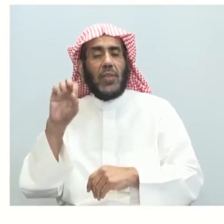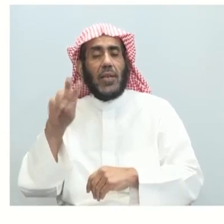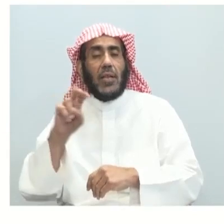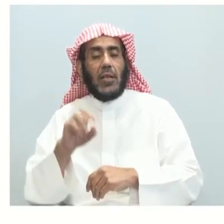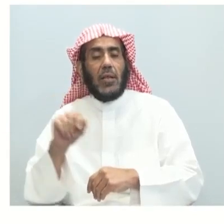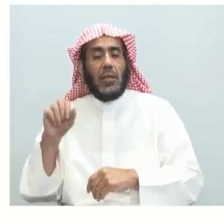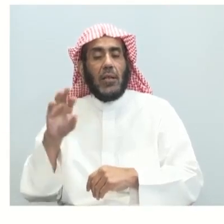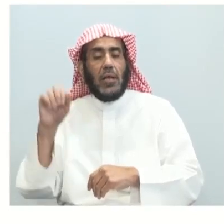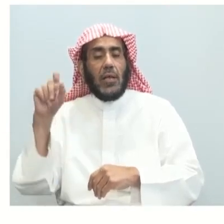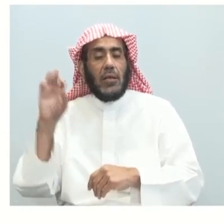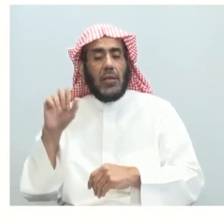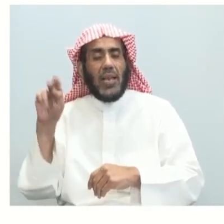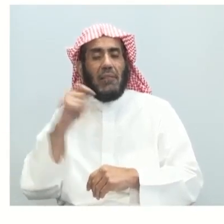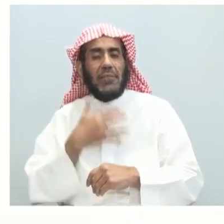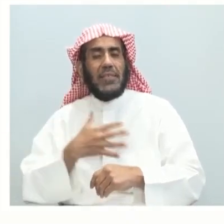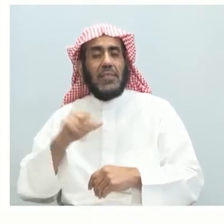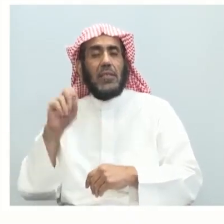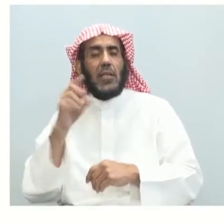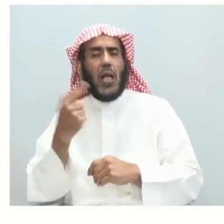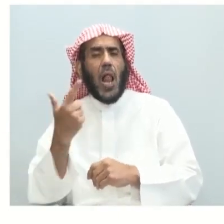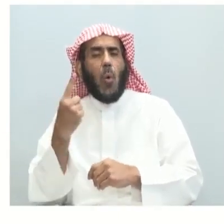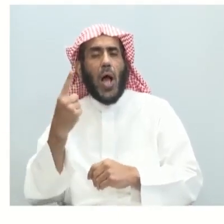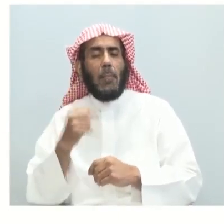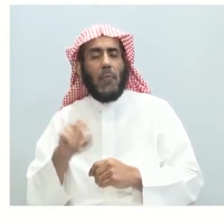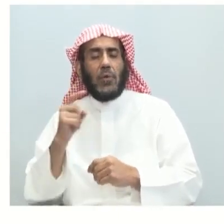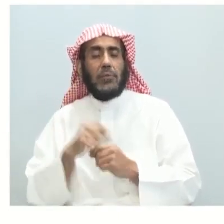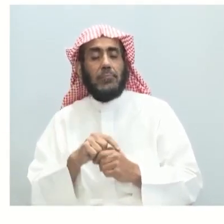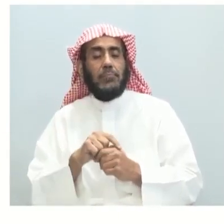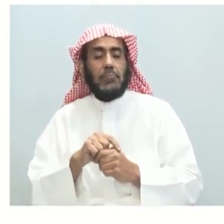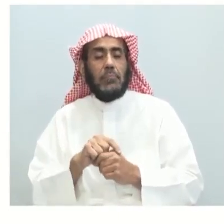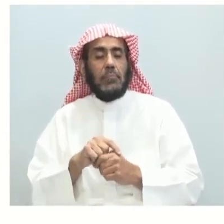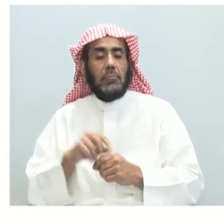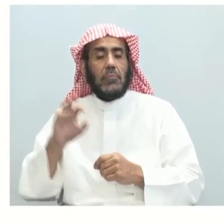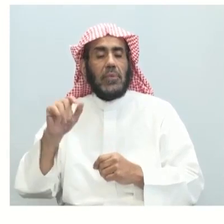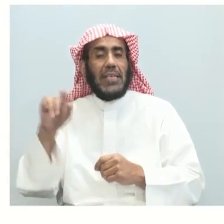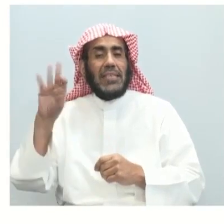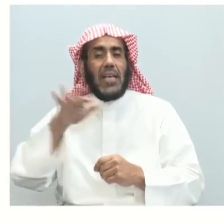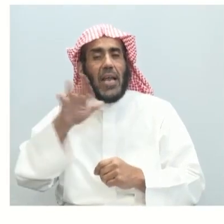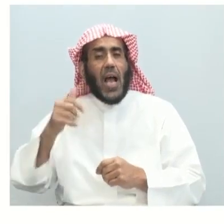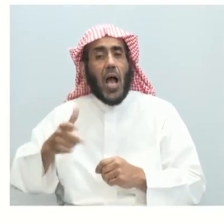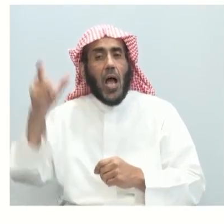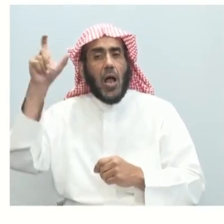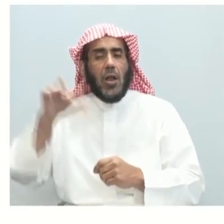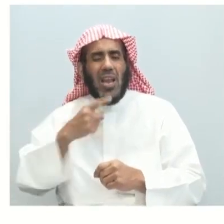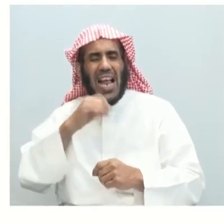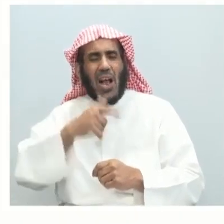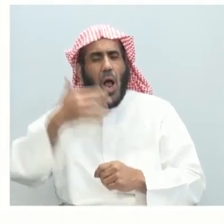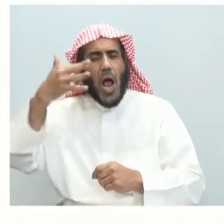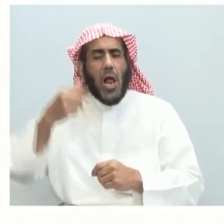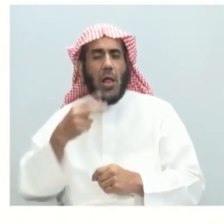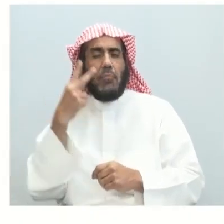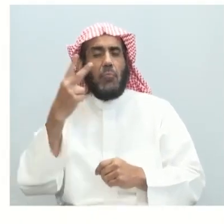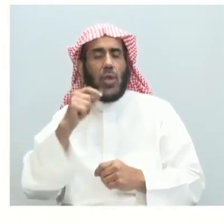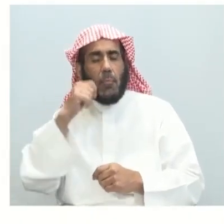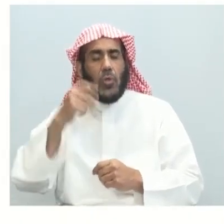نفس احسنتم دلت على واحد مفرد الشيخان سنتم دل على